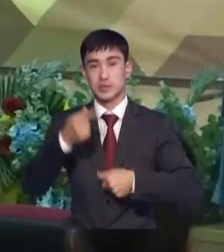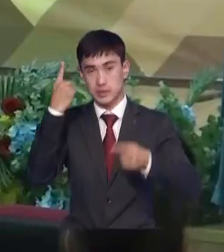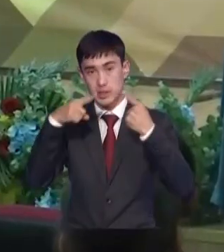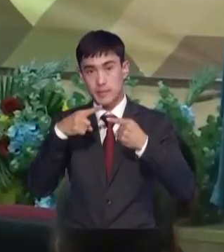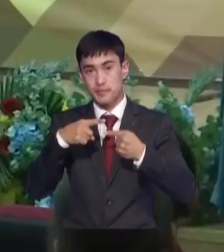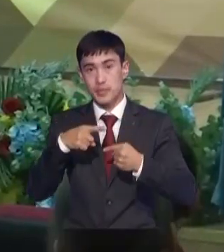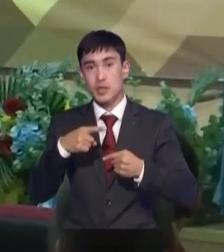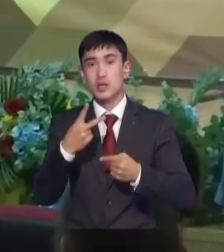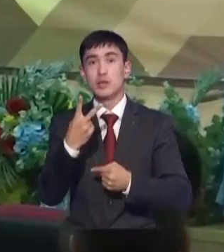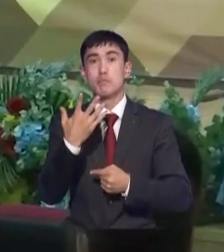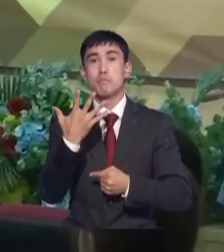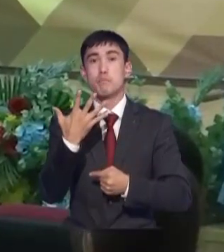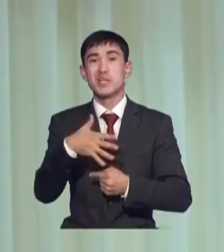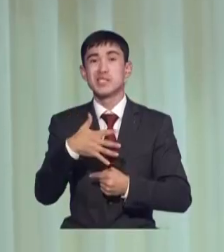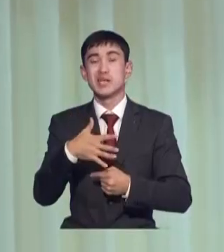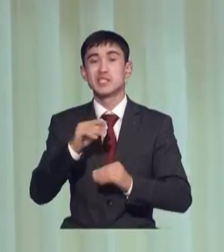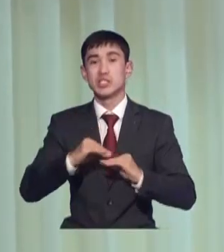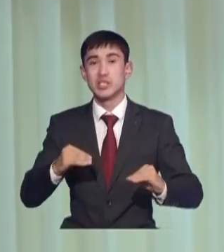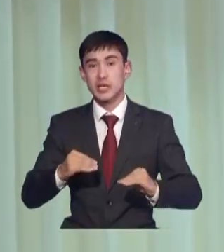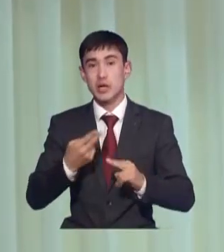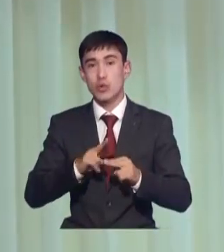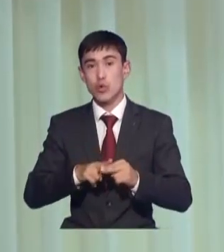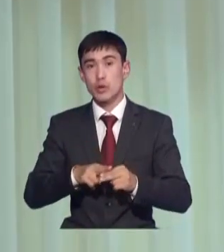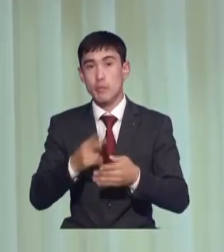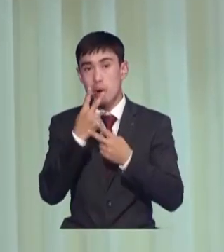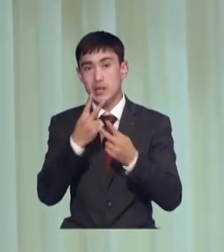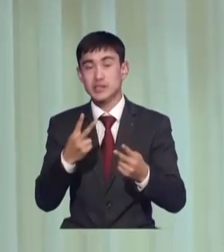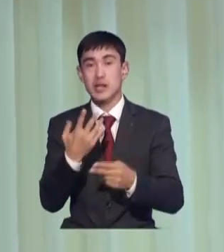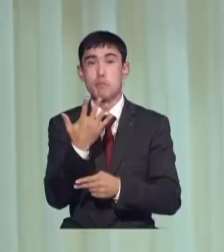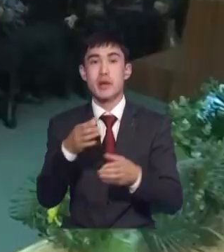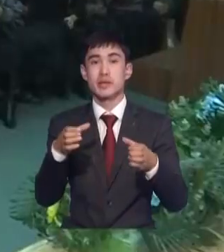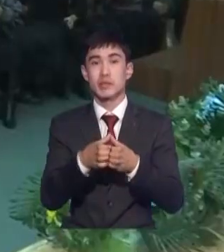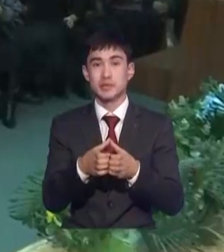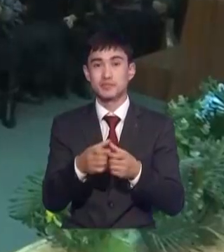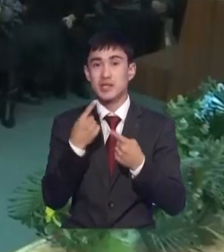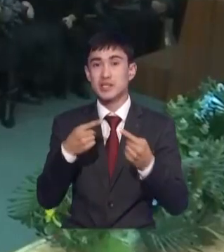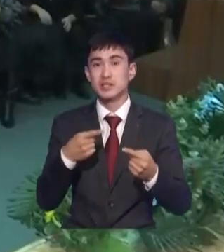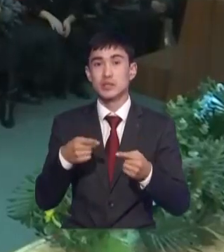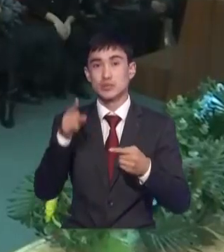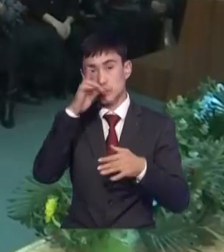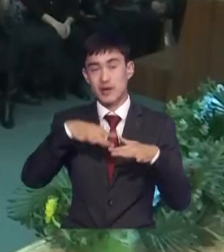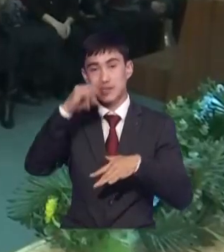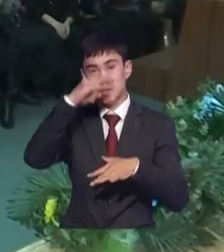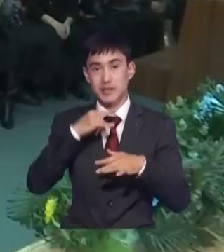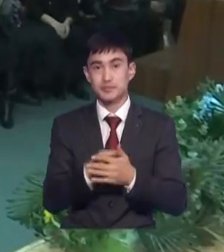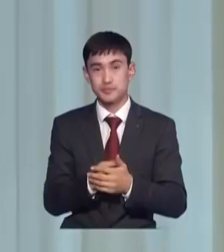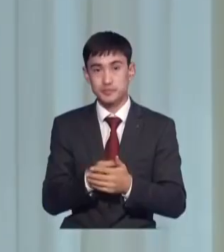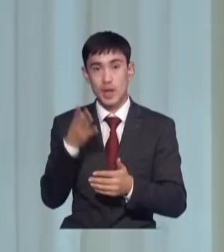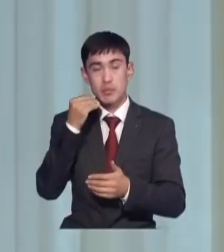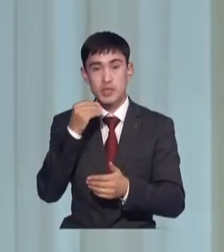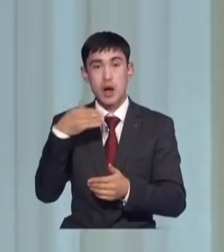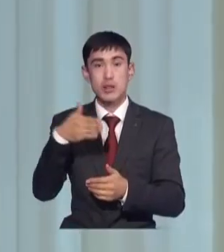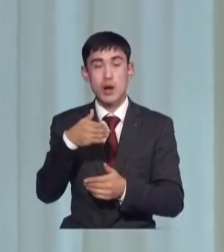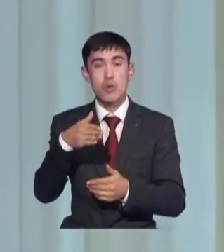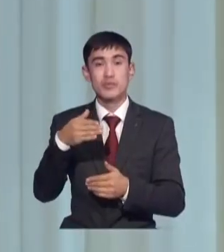творческом состязании соревновались около 50 школьников, которые представляли 5 команд из разных уголков Казахстана –